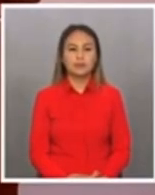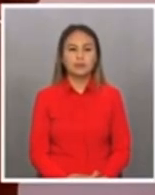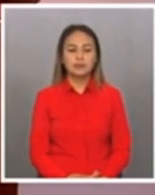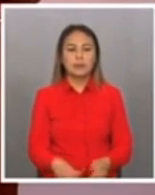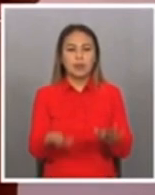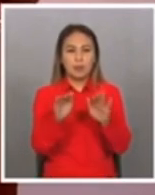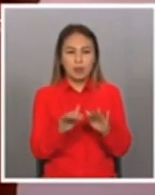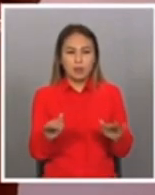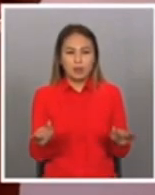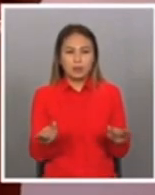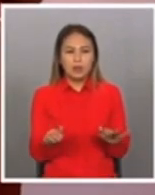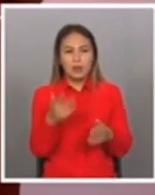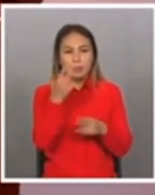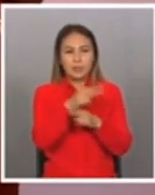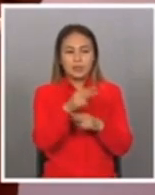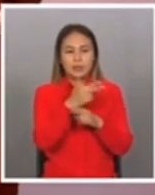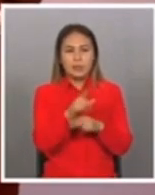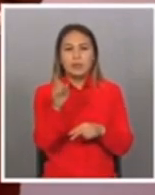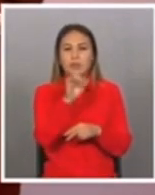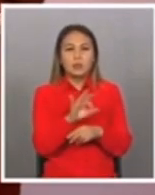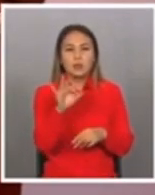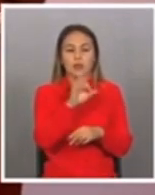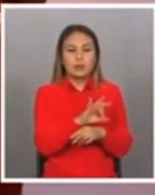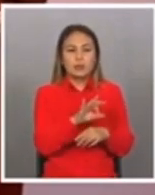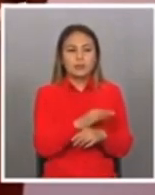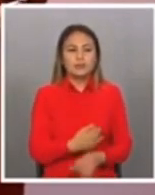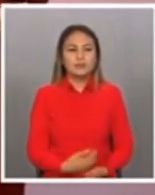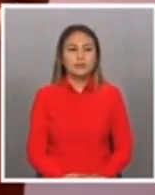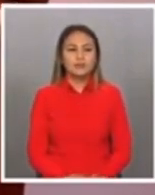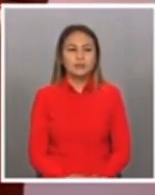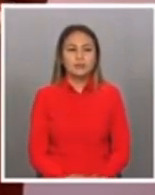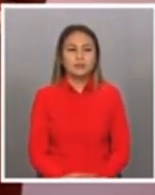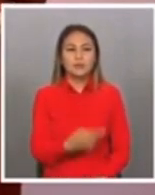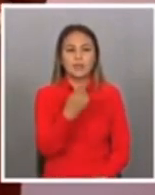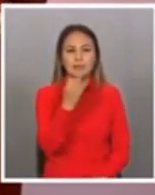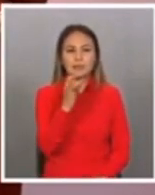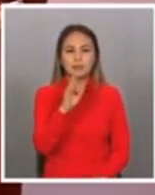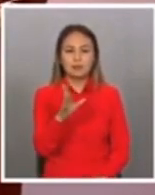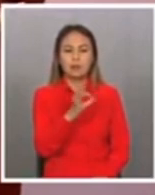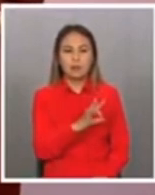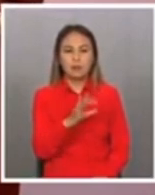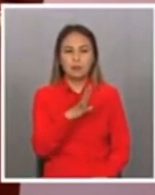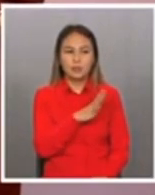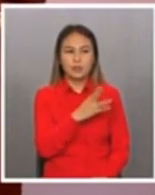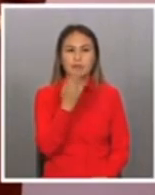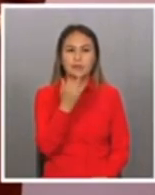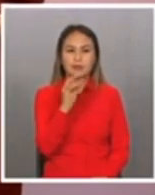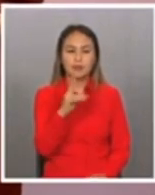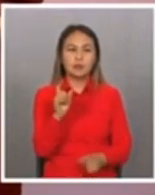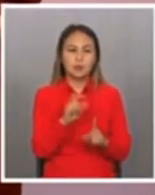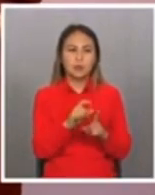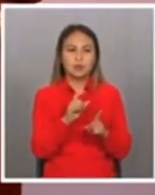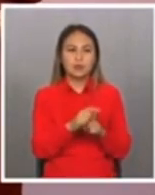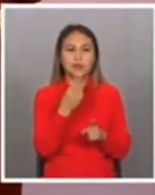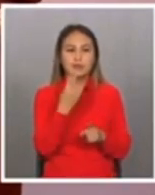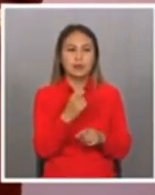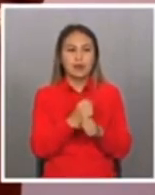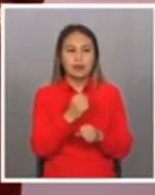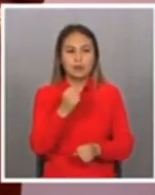Балалар, бейне материал не туралы болды? Цирк жайында болды. Цирк сөзі Ц